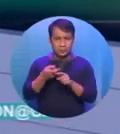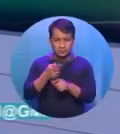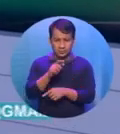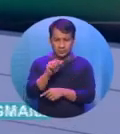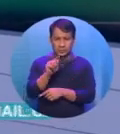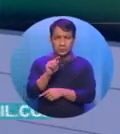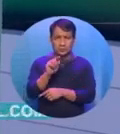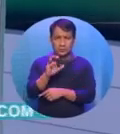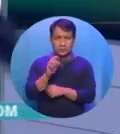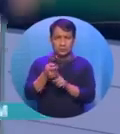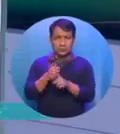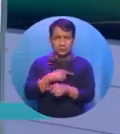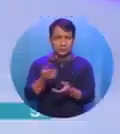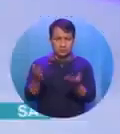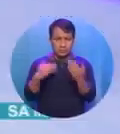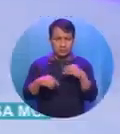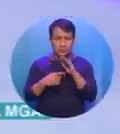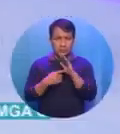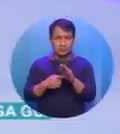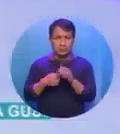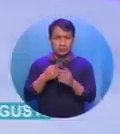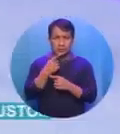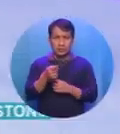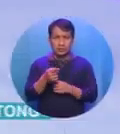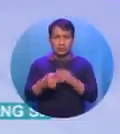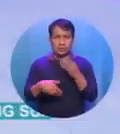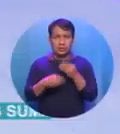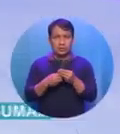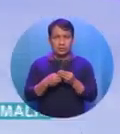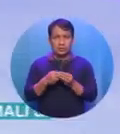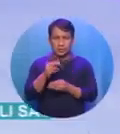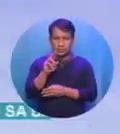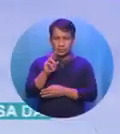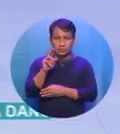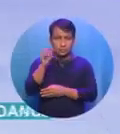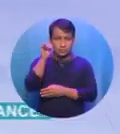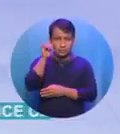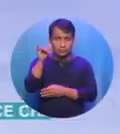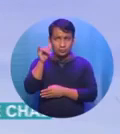ATC. Pasok! Yumi and Yuki!